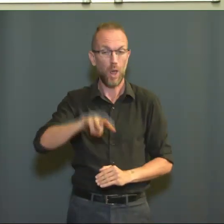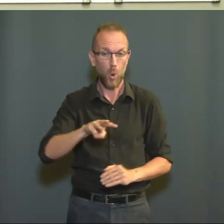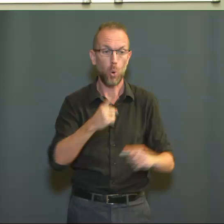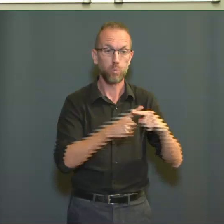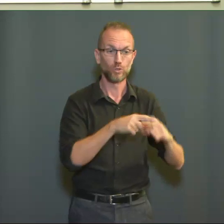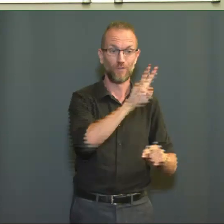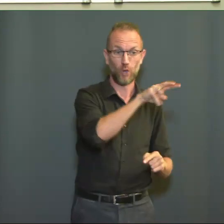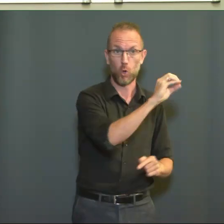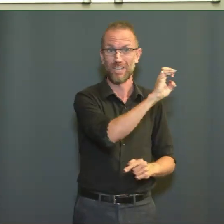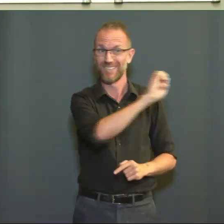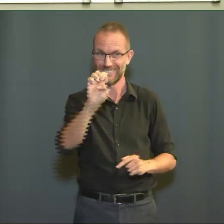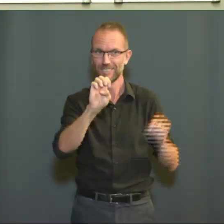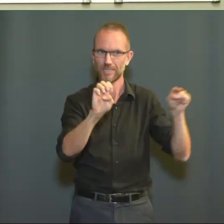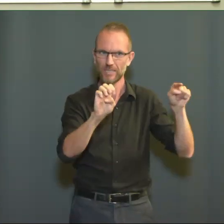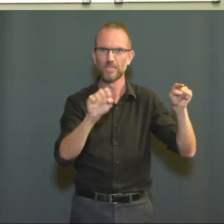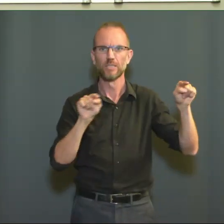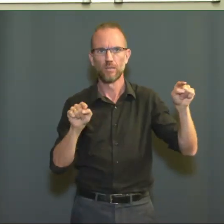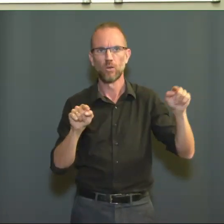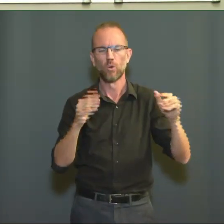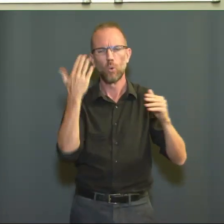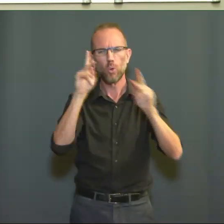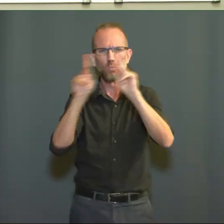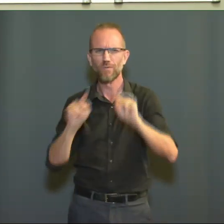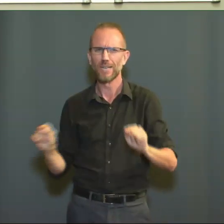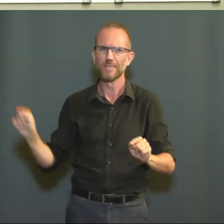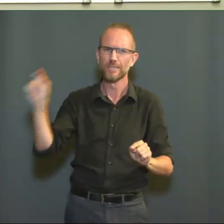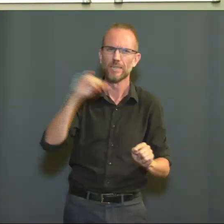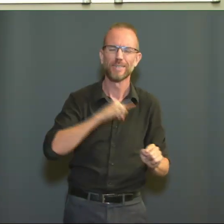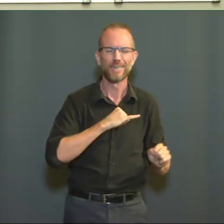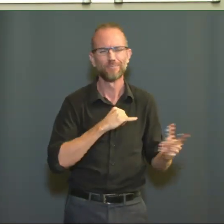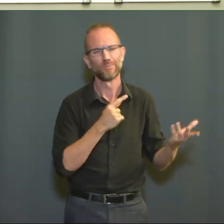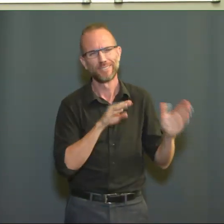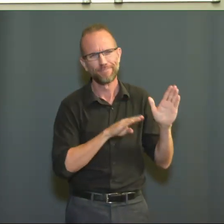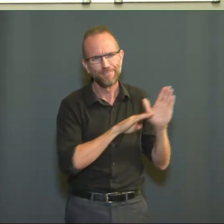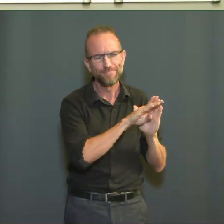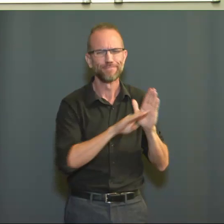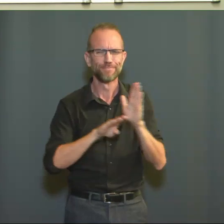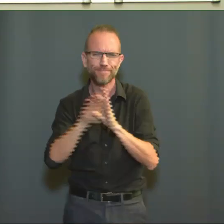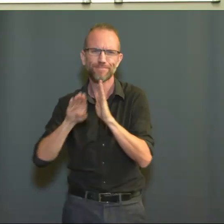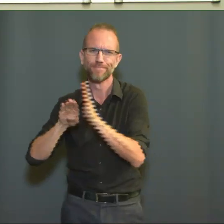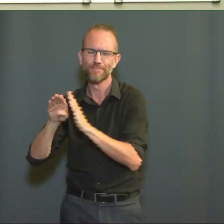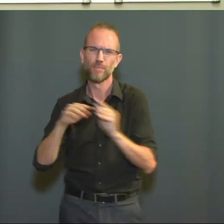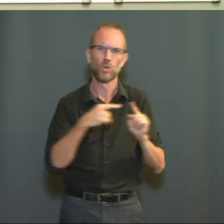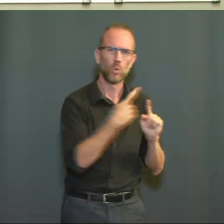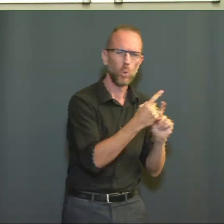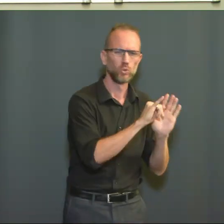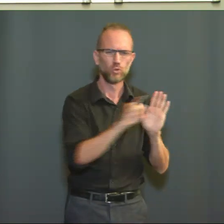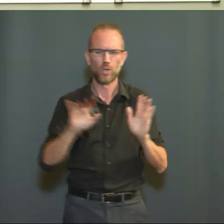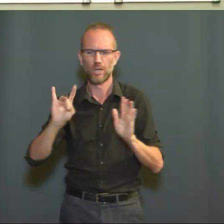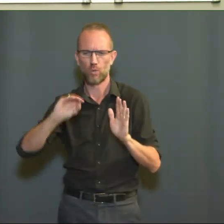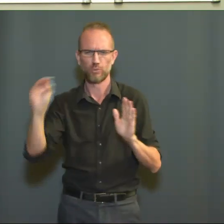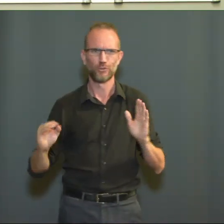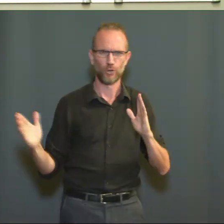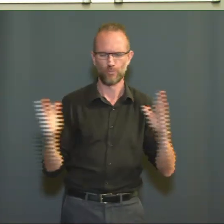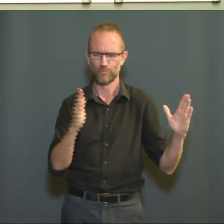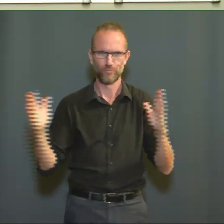des chiffres plus limités, on a des variations d'augmentation entre 11 et 40%. Et pour ceux qui se rappellent les chiffres